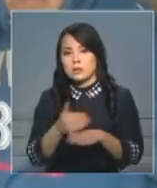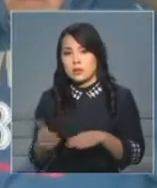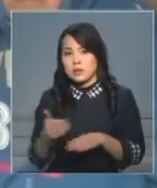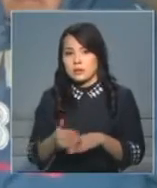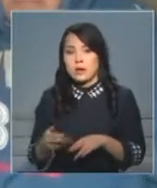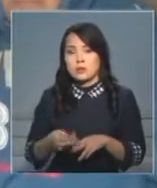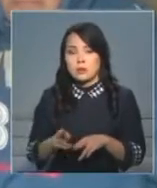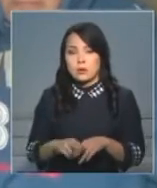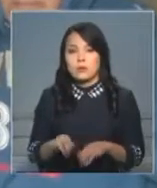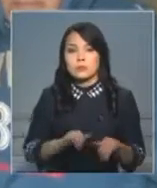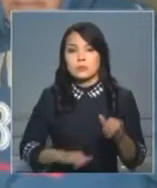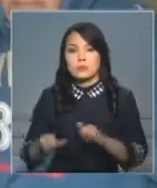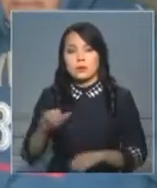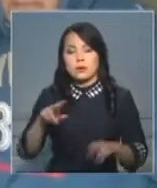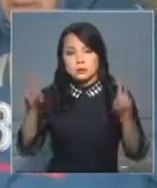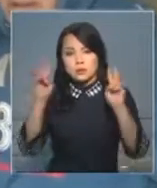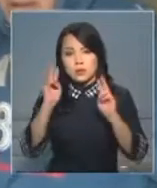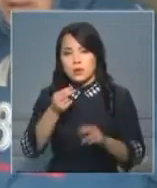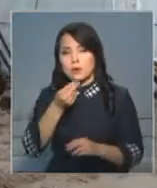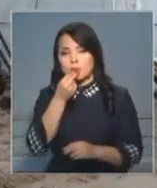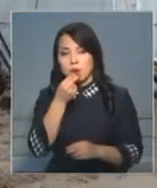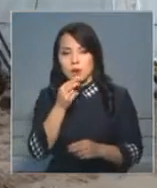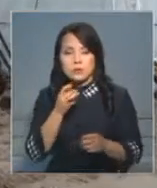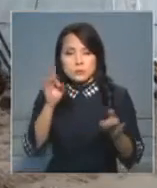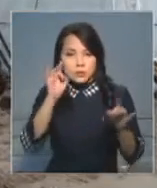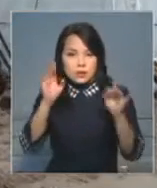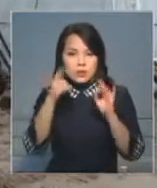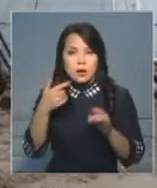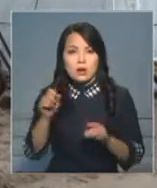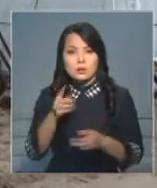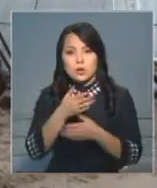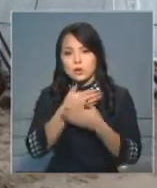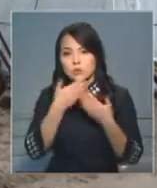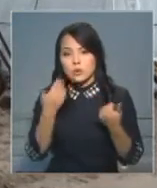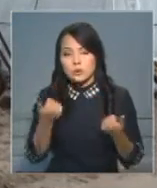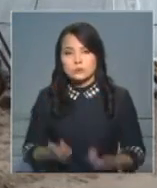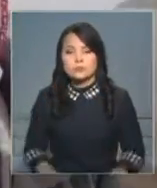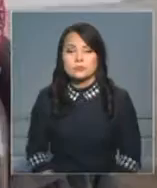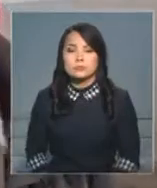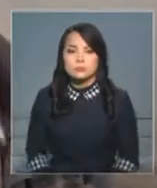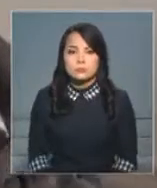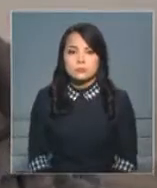Көктемнен бері ішерге асты әзер тауып отырмыз. Газ да жоқ.